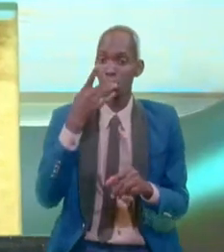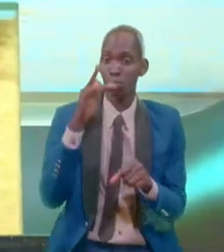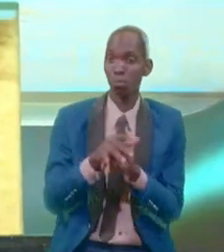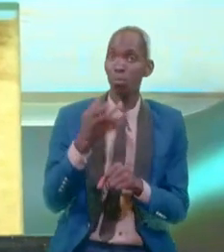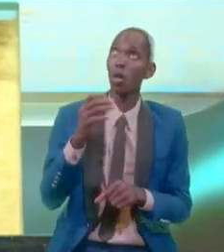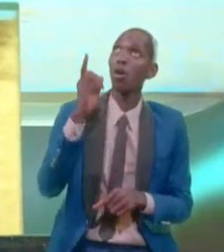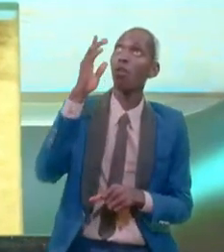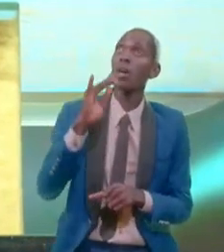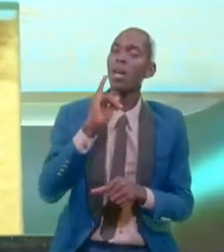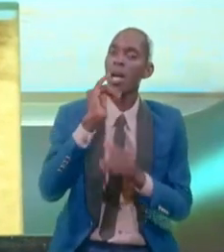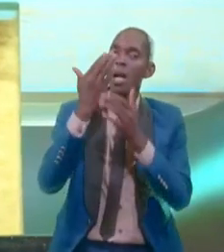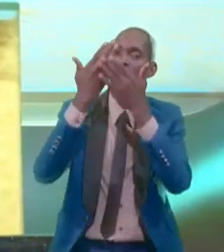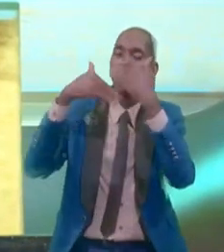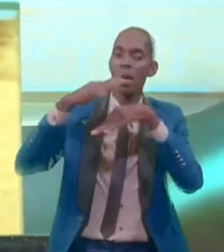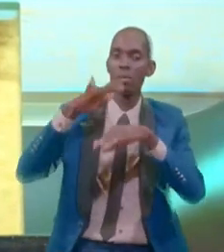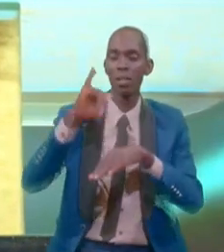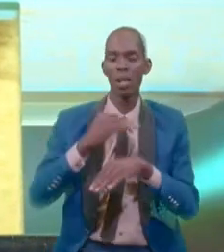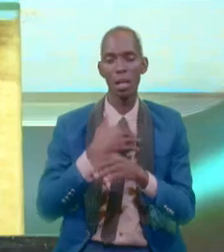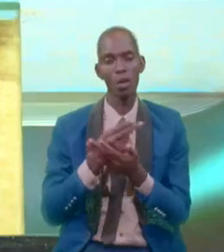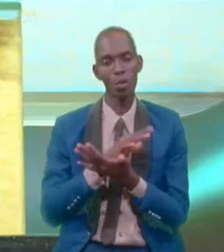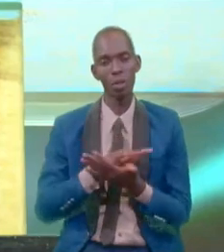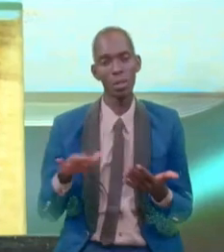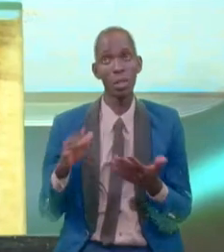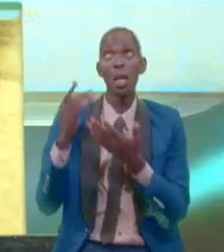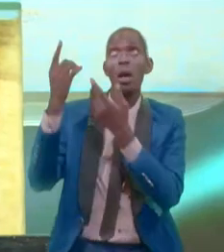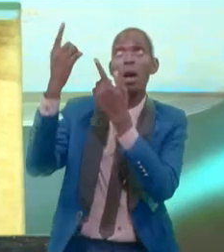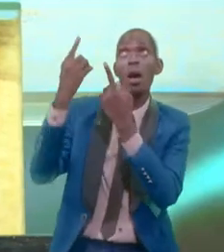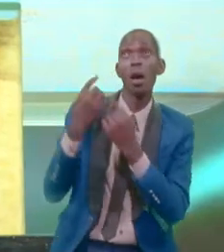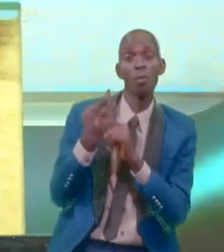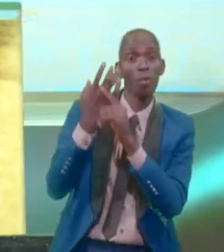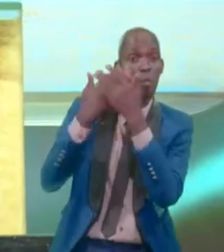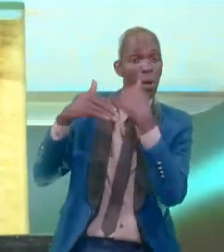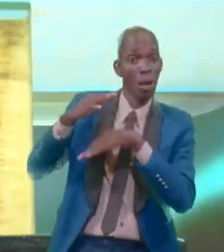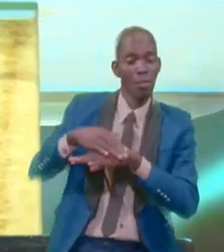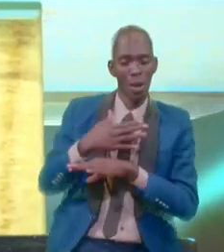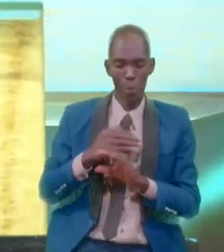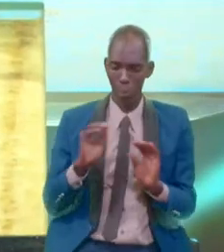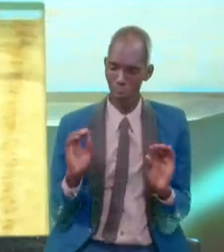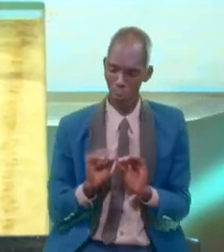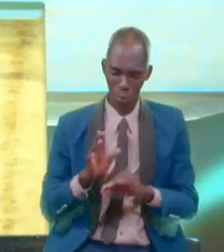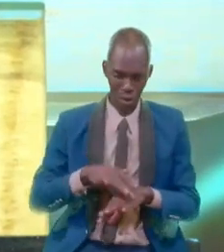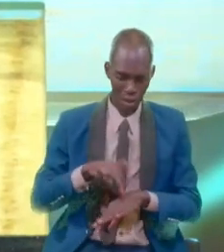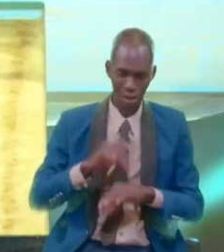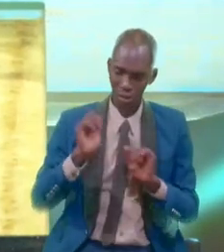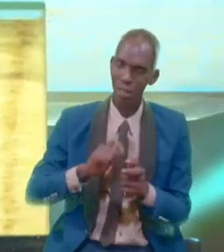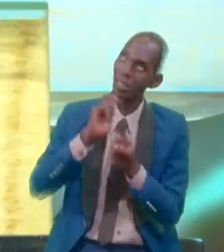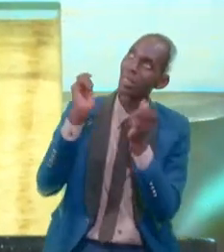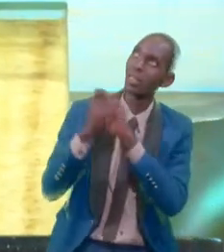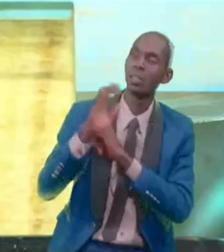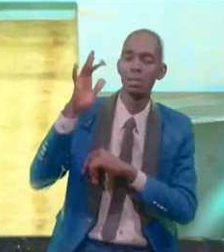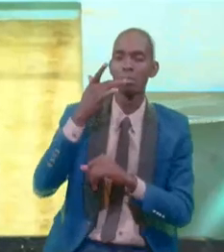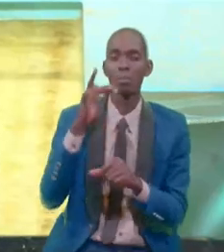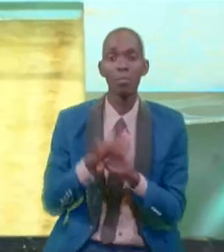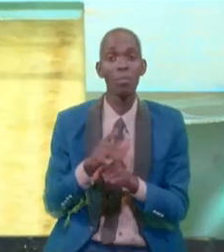La promesse de Dieu est sainte et céleste. Cela vient du ciel et rien sur terre ne peut changer cette promesse.